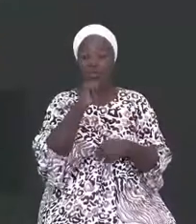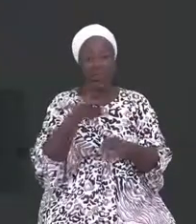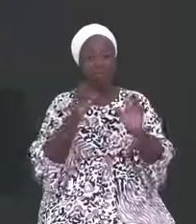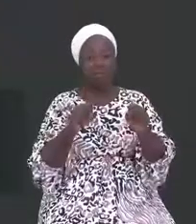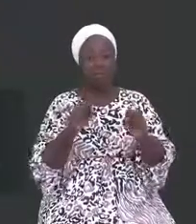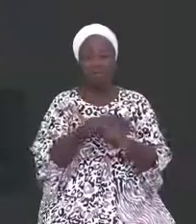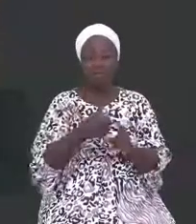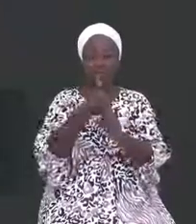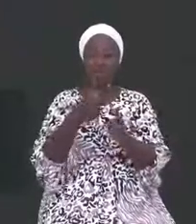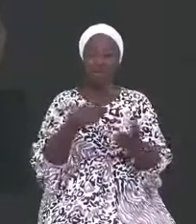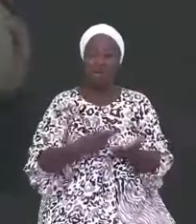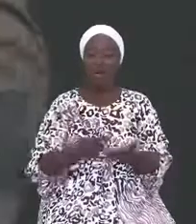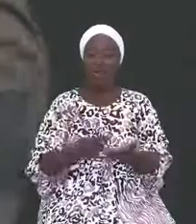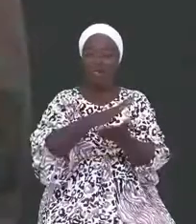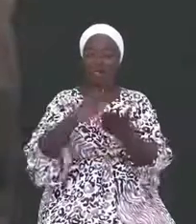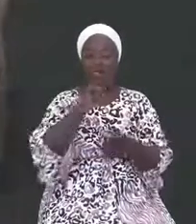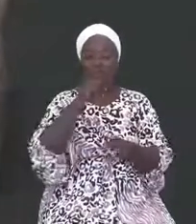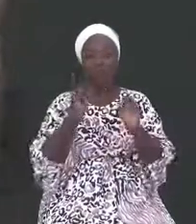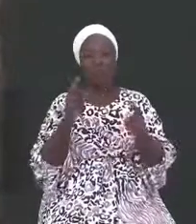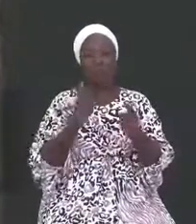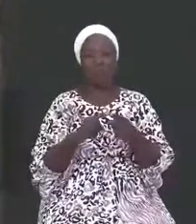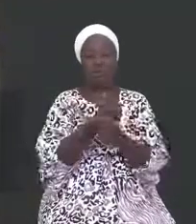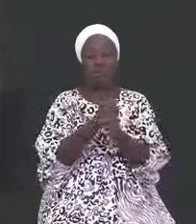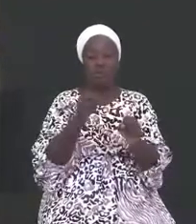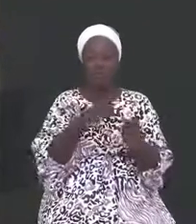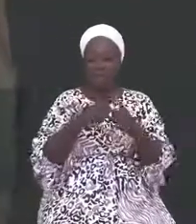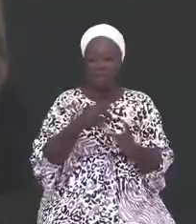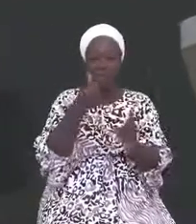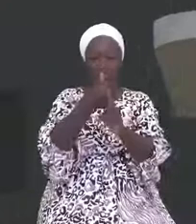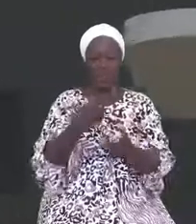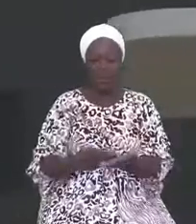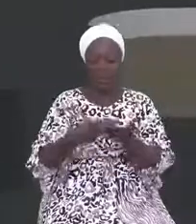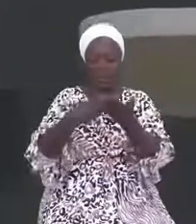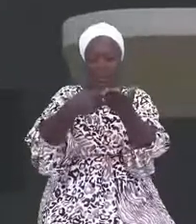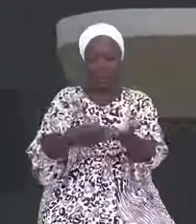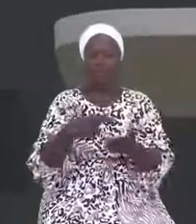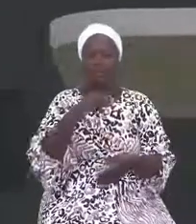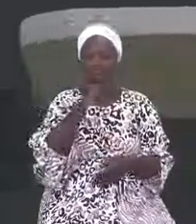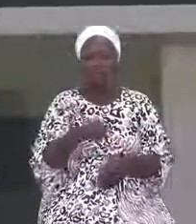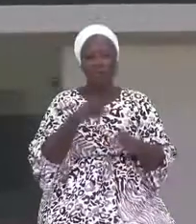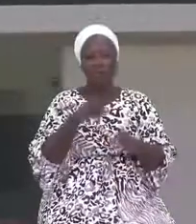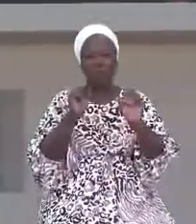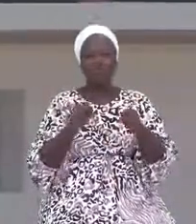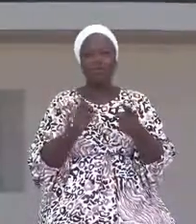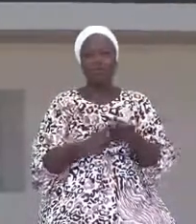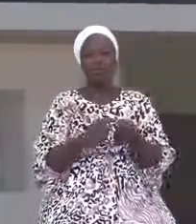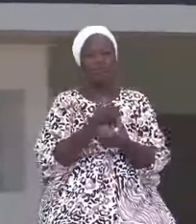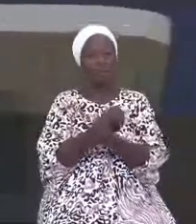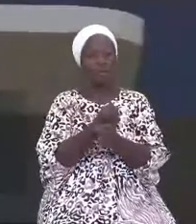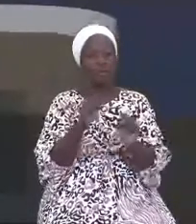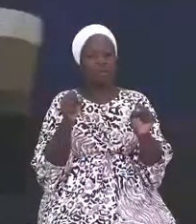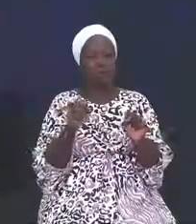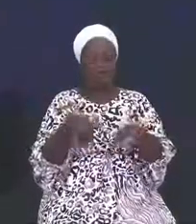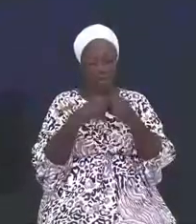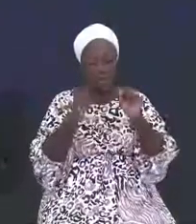est impossible. Et la recommandation de soi est impossible pour te sauver. Comment pouvons-nous être